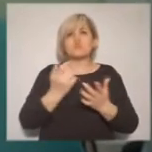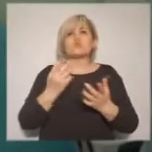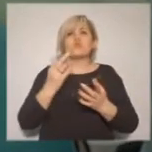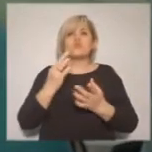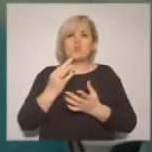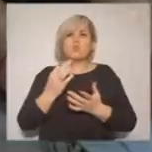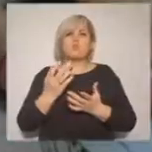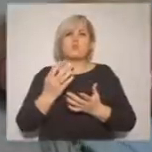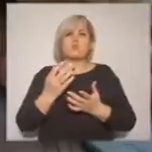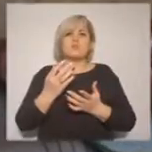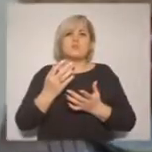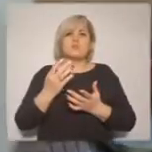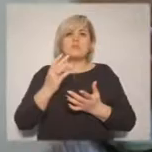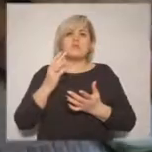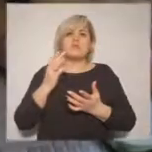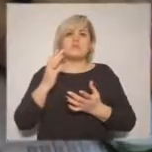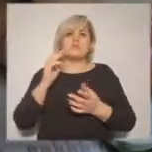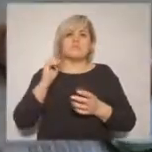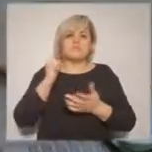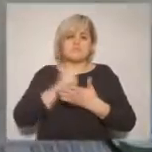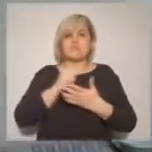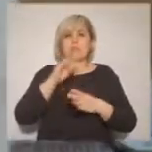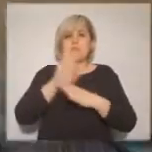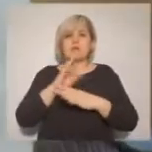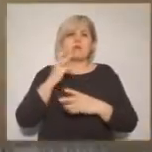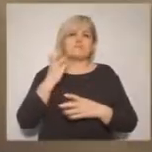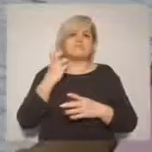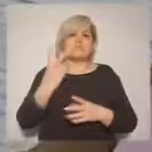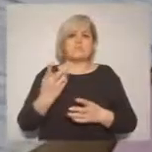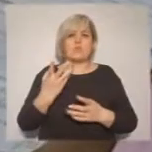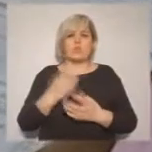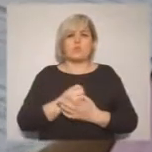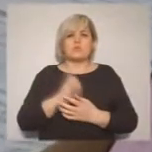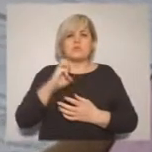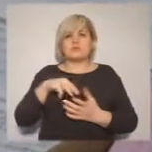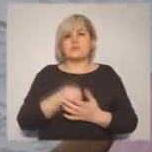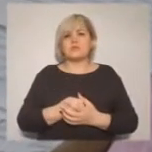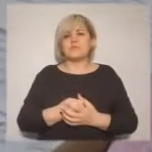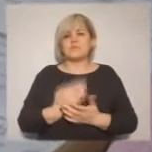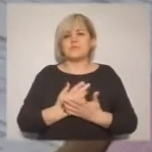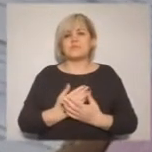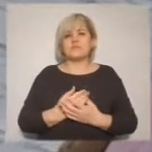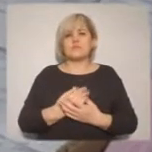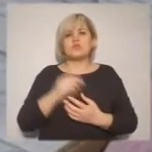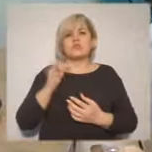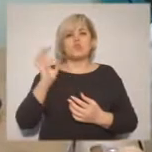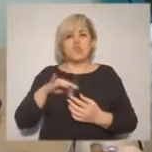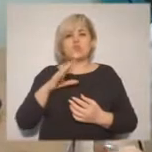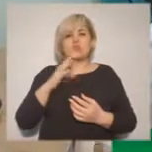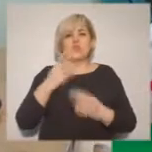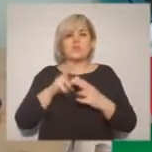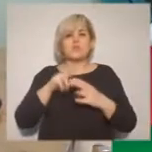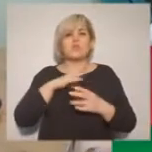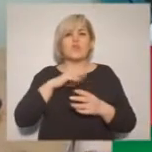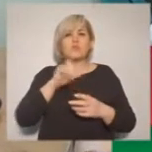В 302-м приказе Минздравсоцразвития России целый список так называемых декретированных лиц. Чаще эти работники